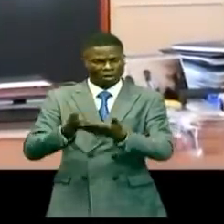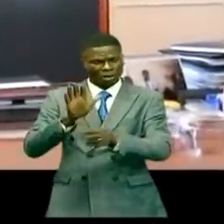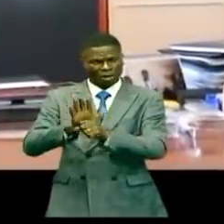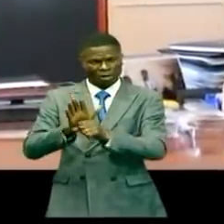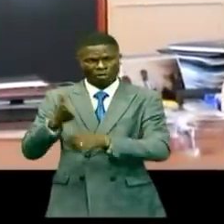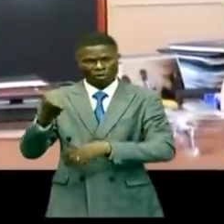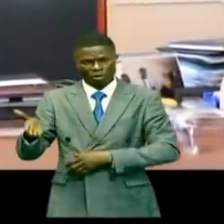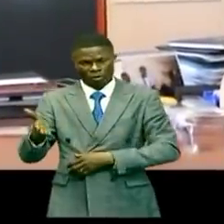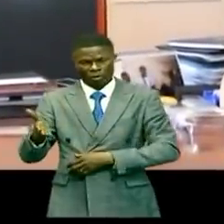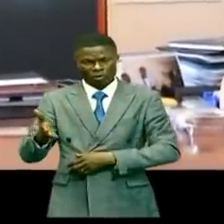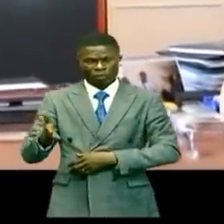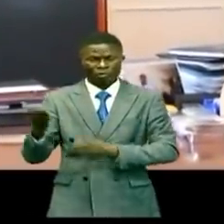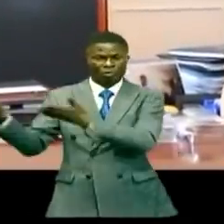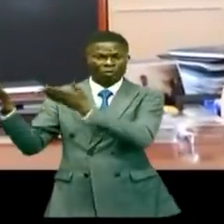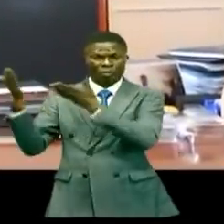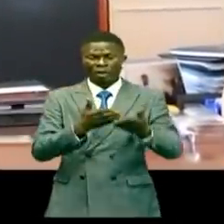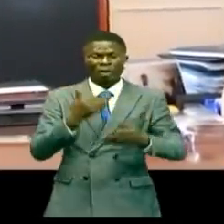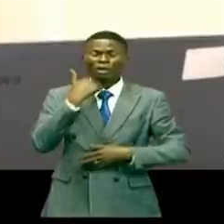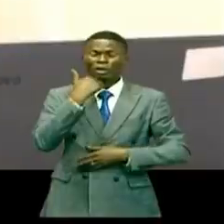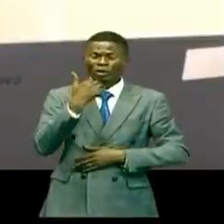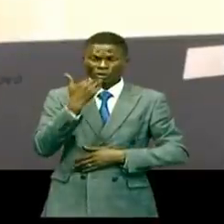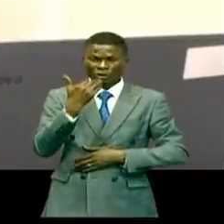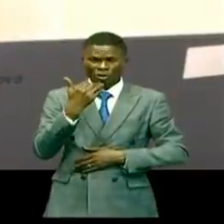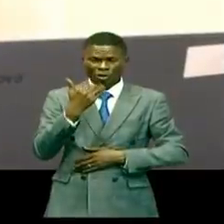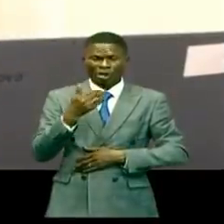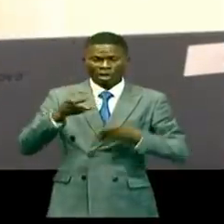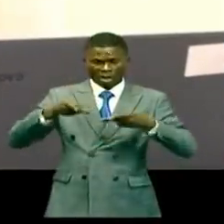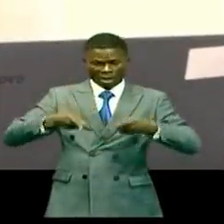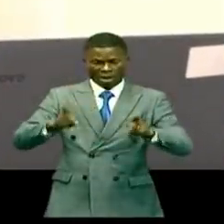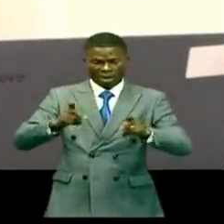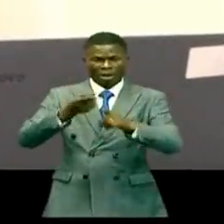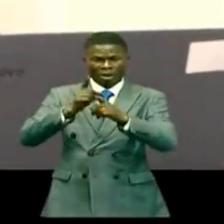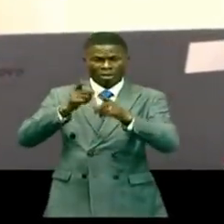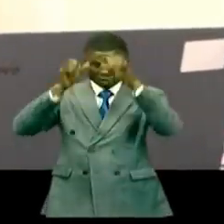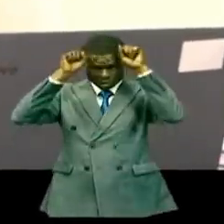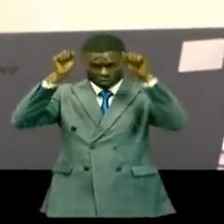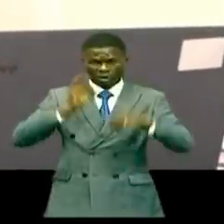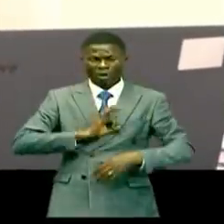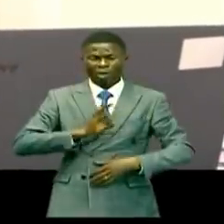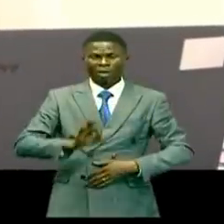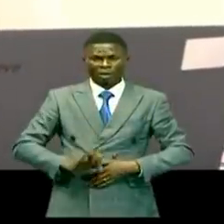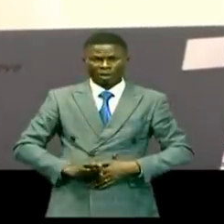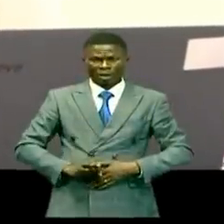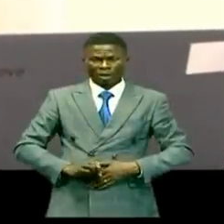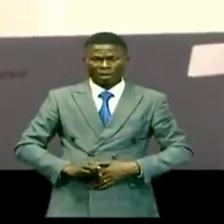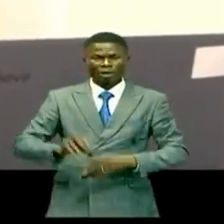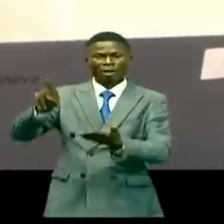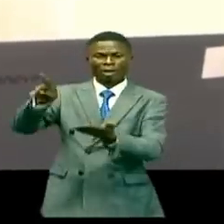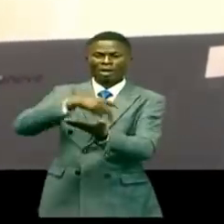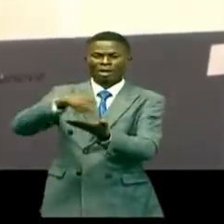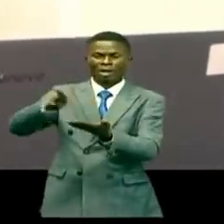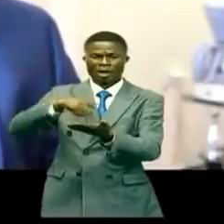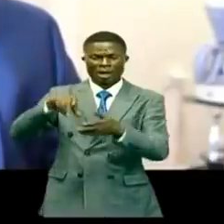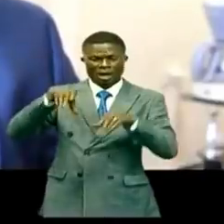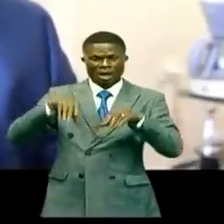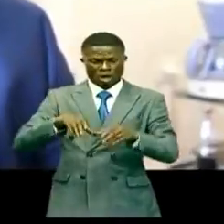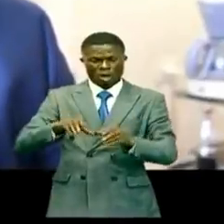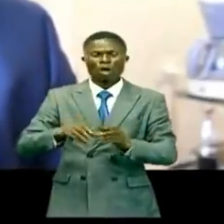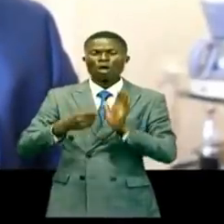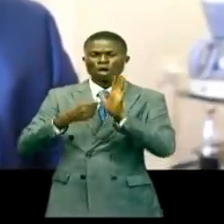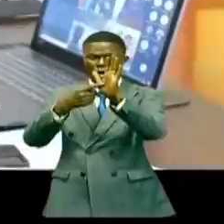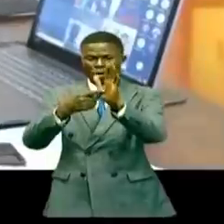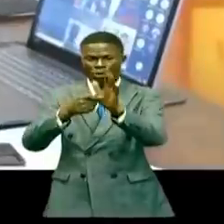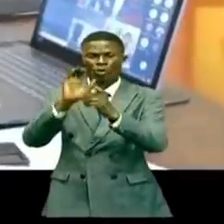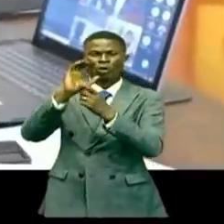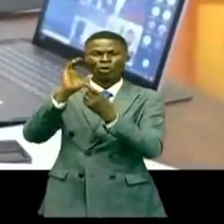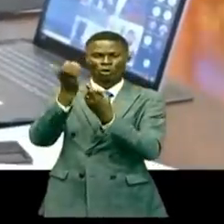Au-delà des investissements et suivant les instructions du président de la République, la rumba sera mise en vedette par une production